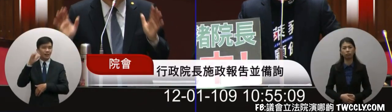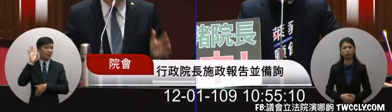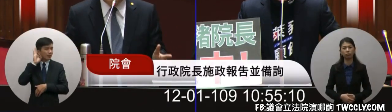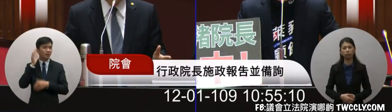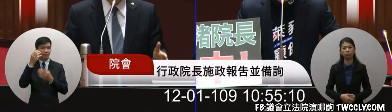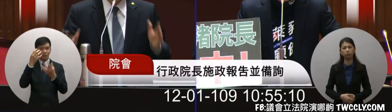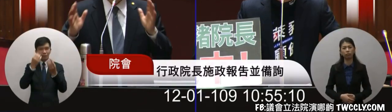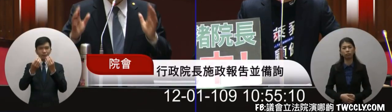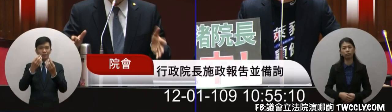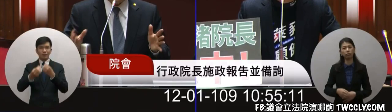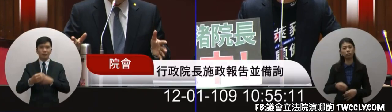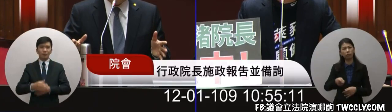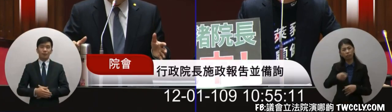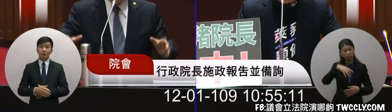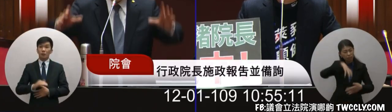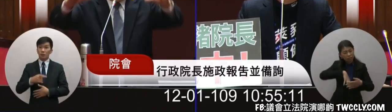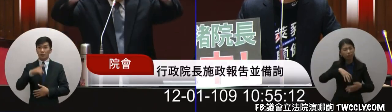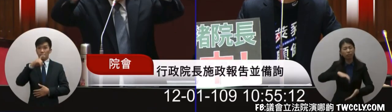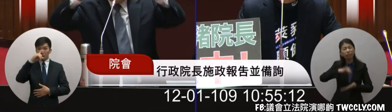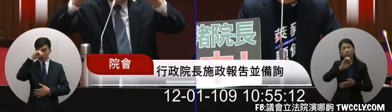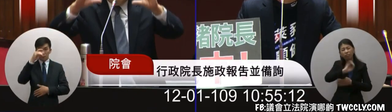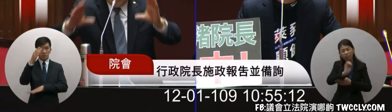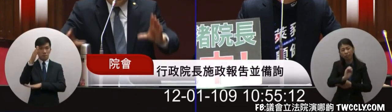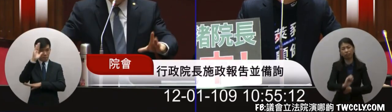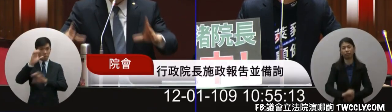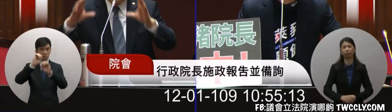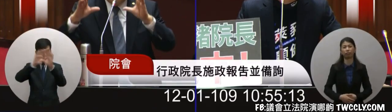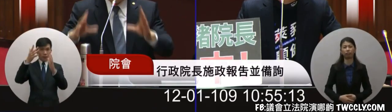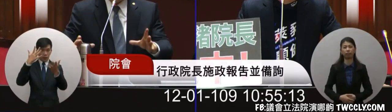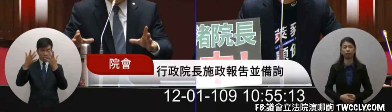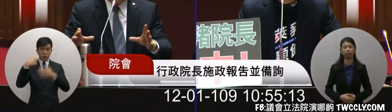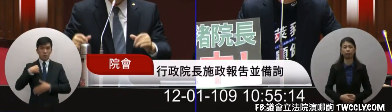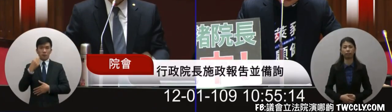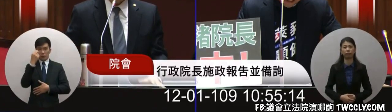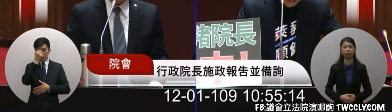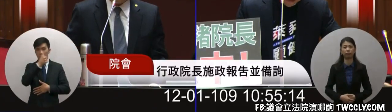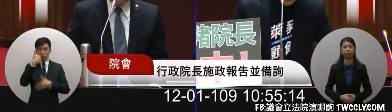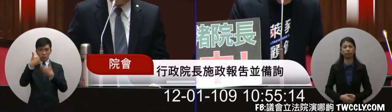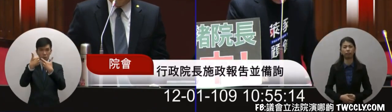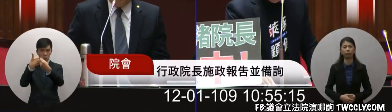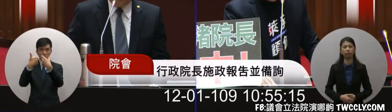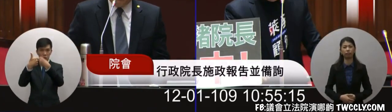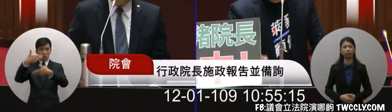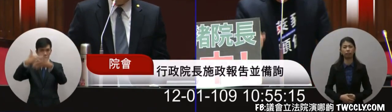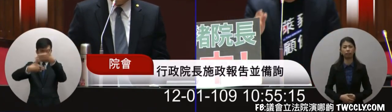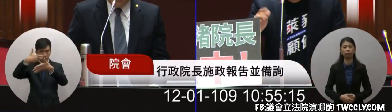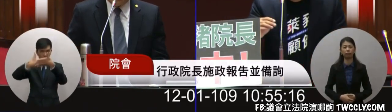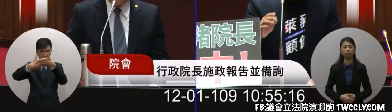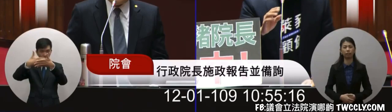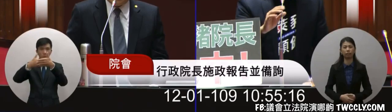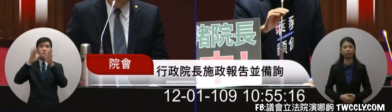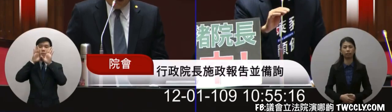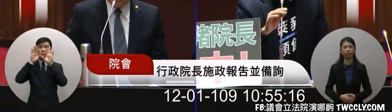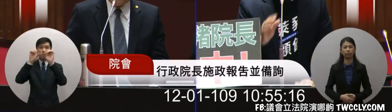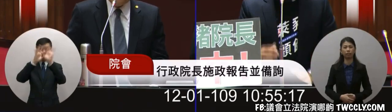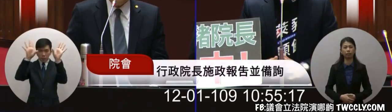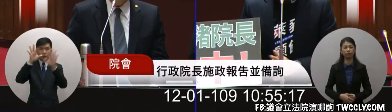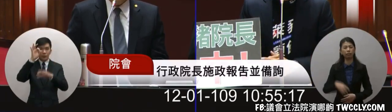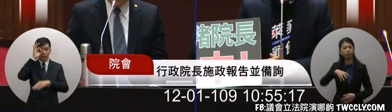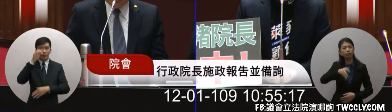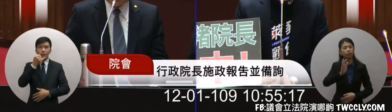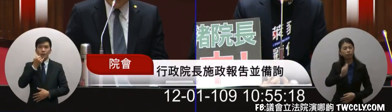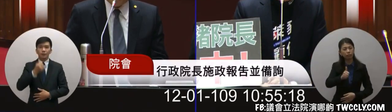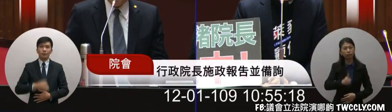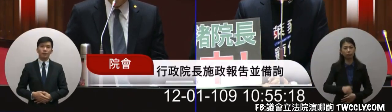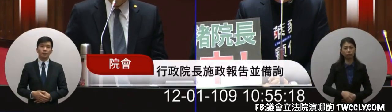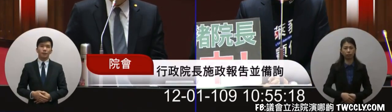国人 同胞，你那四分钟没有提到瘦肉精猪肉， 再录一段向国人同胞报告，你也可以参考看看。 我